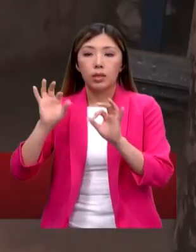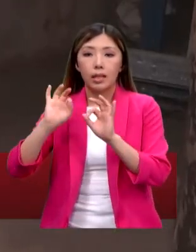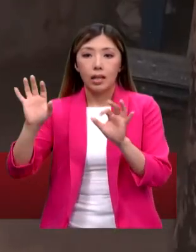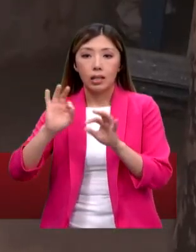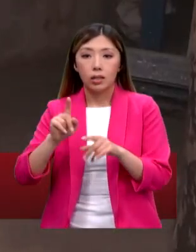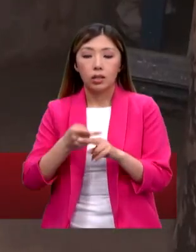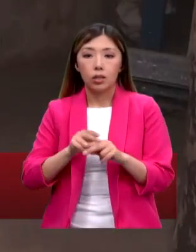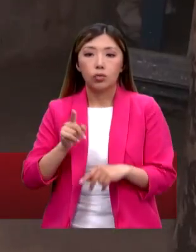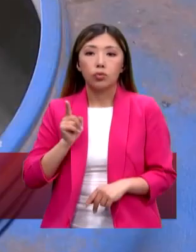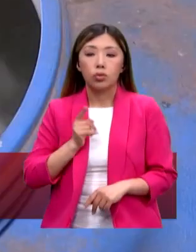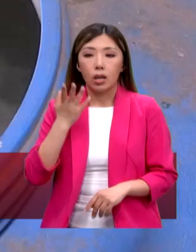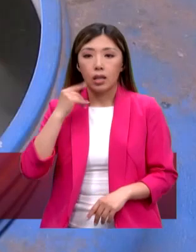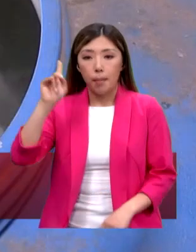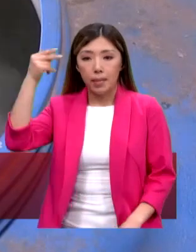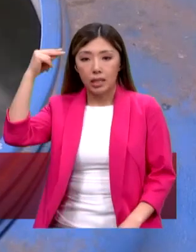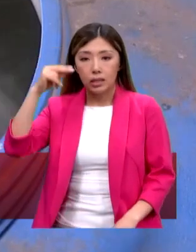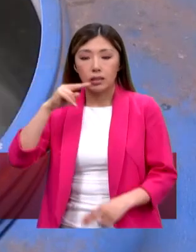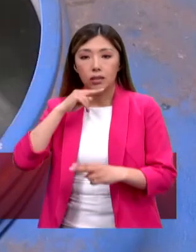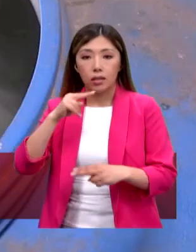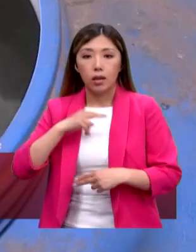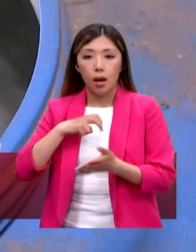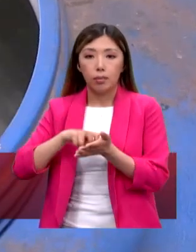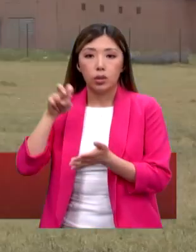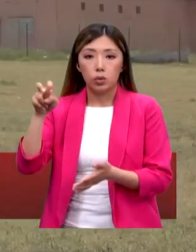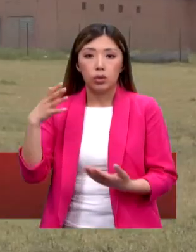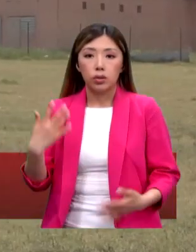Теперь надежда только на президента страны. Письмо